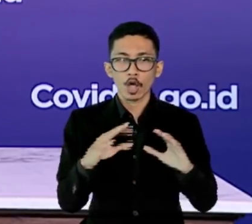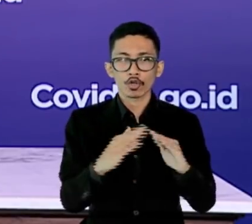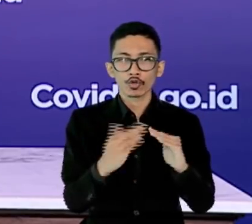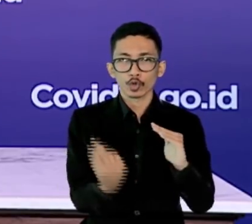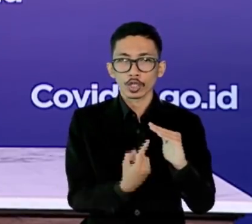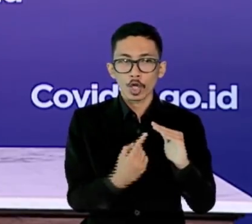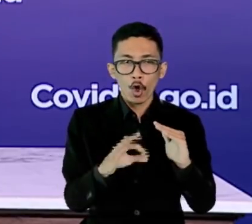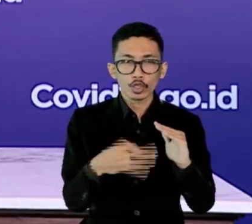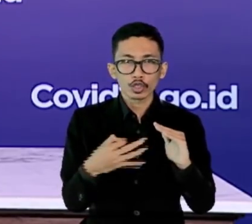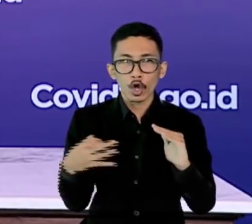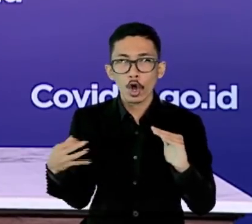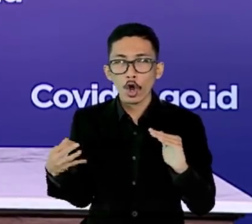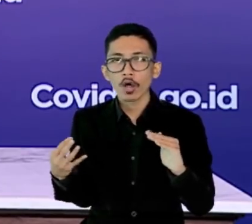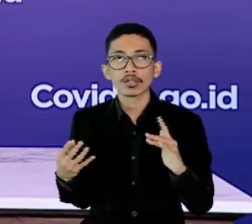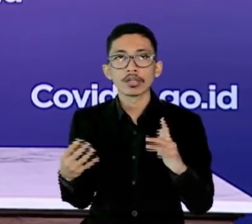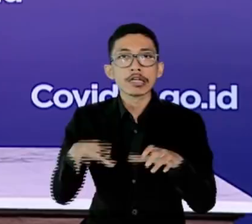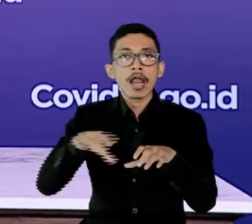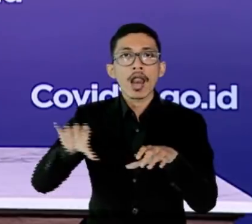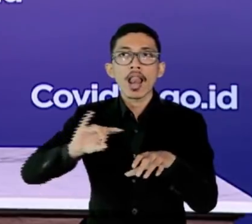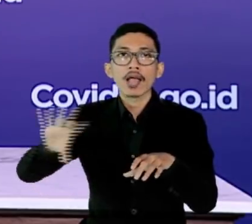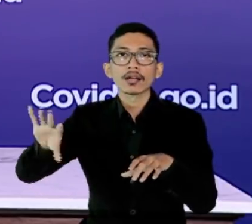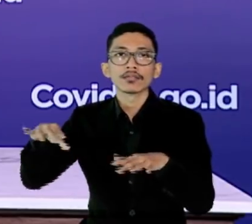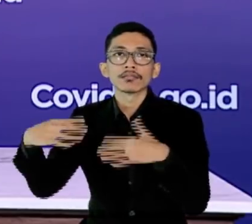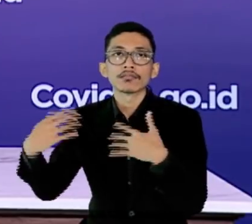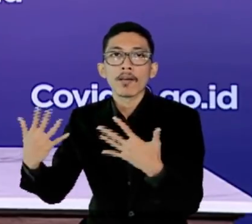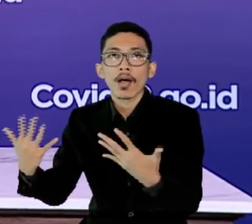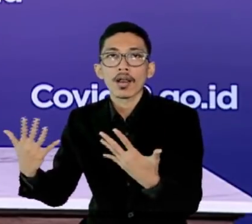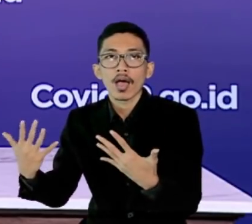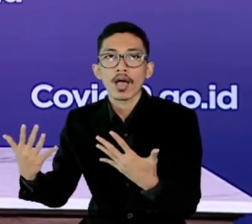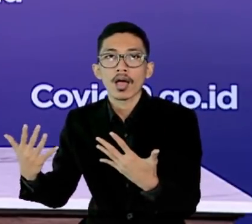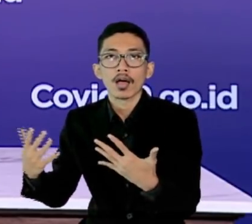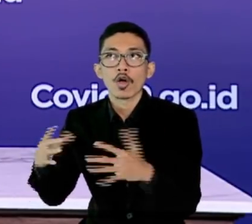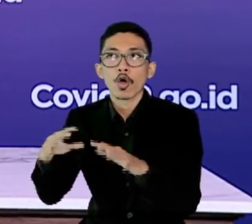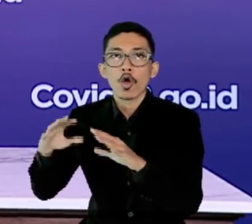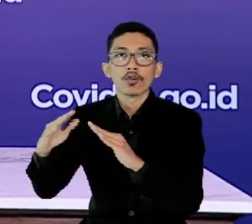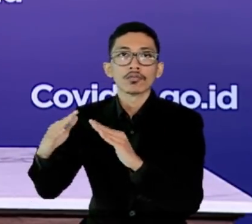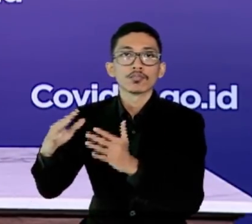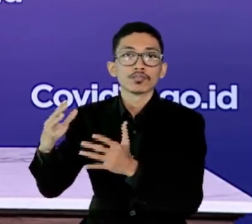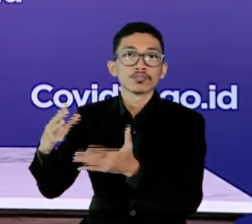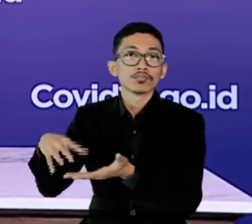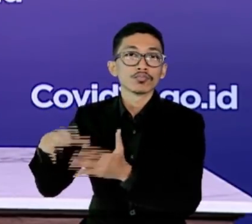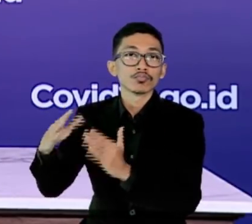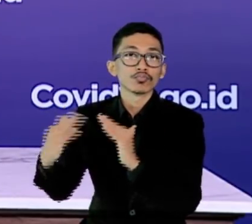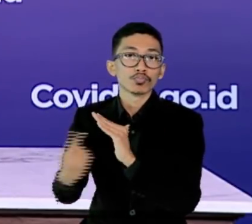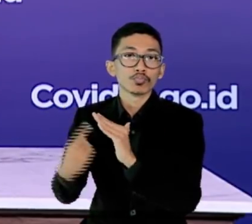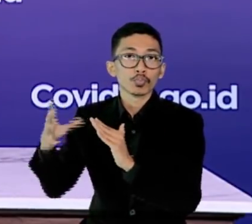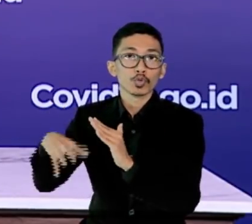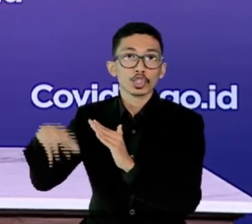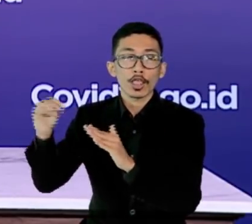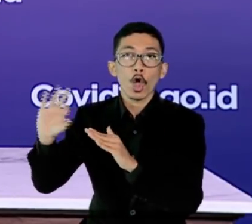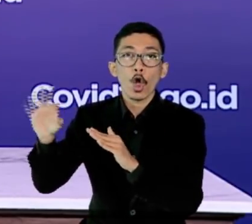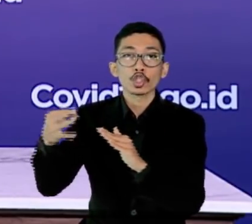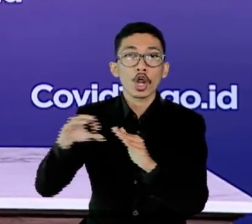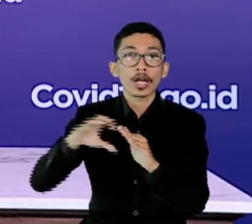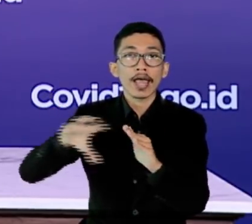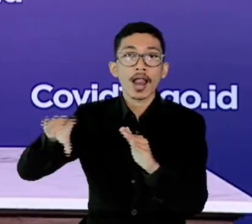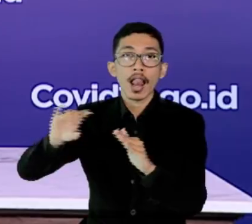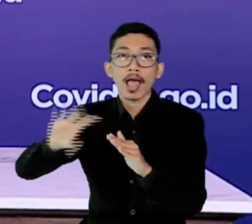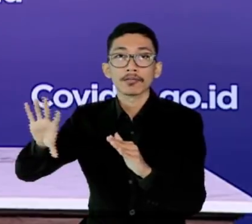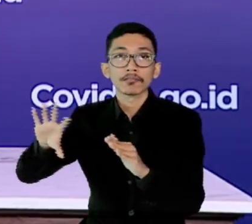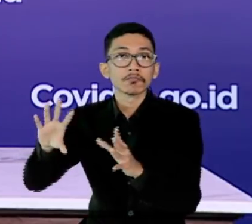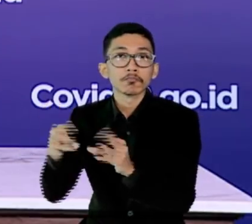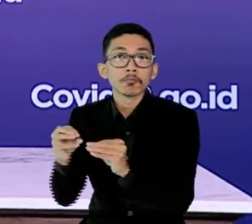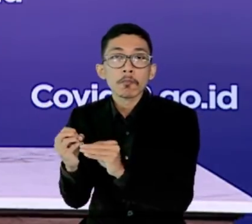isoter di daerah lain? Daerah mana saja yang mulai banyak isoternya telah kosong? Lalu dari data Satgas COVID-19, berapa